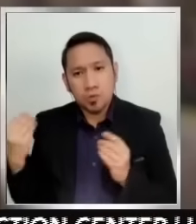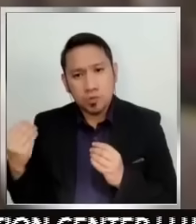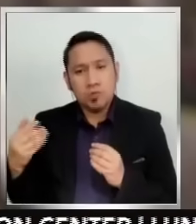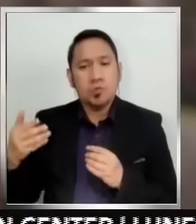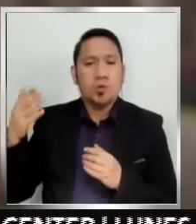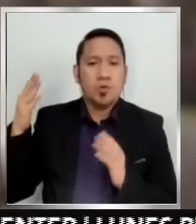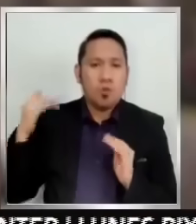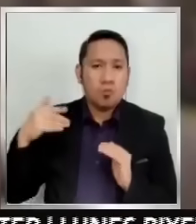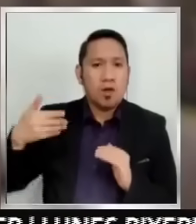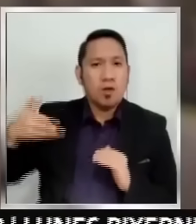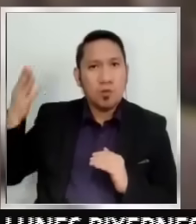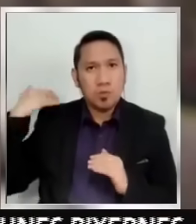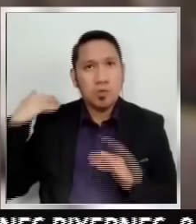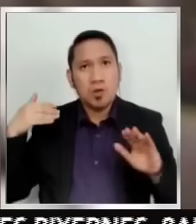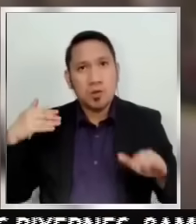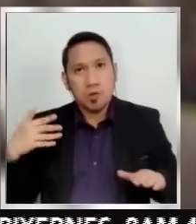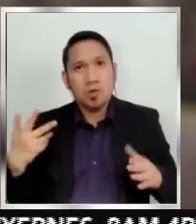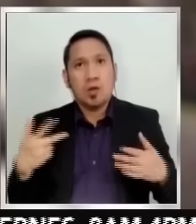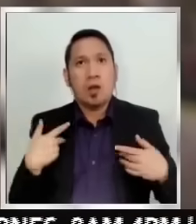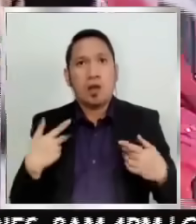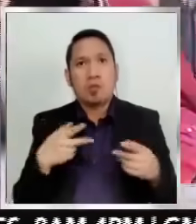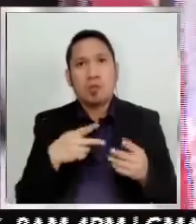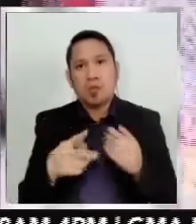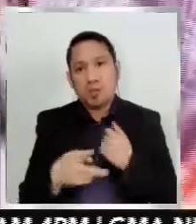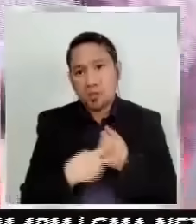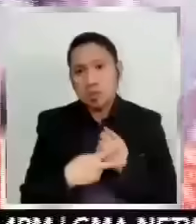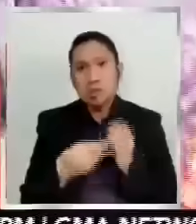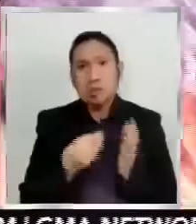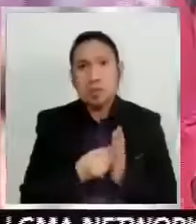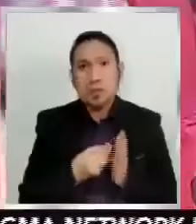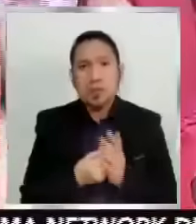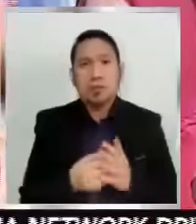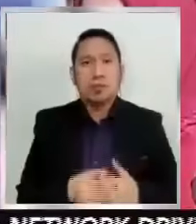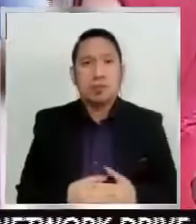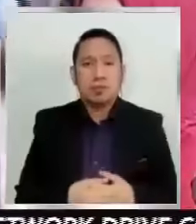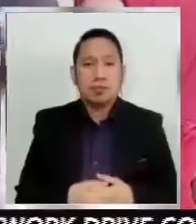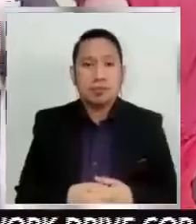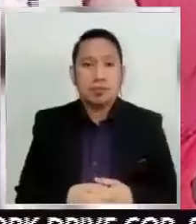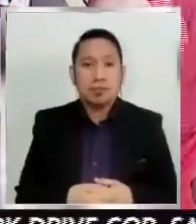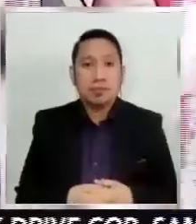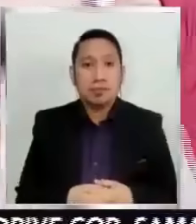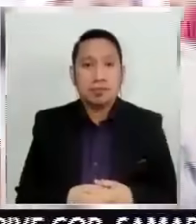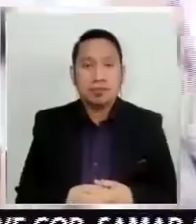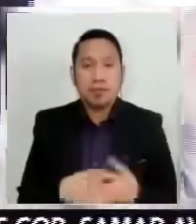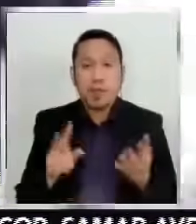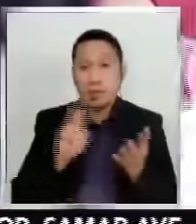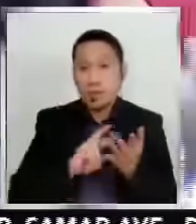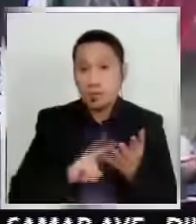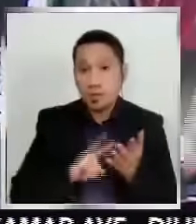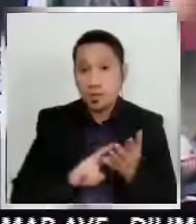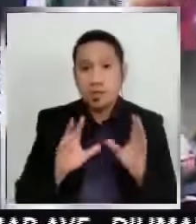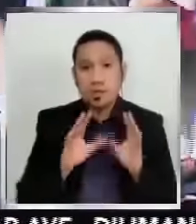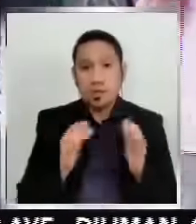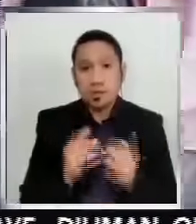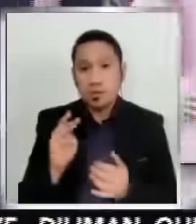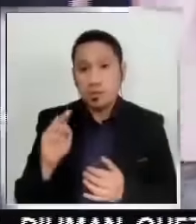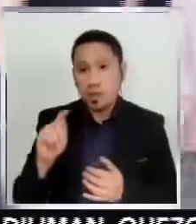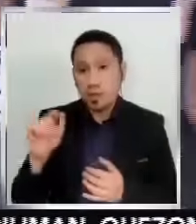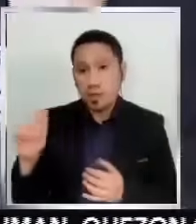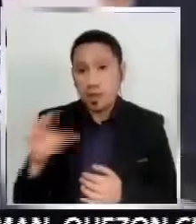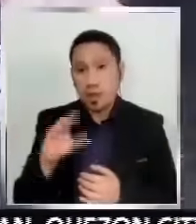nag-ipon sana ako, di sana ako ganito, so ipon ganito. Sa isinagawang survey ng kumpanyang Meta at Gallup sa